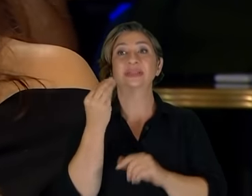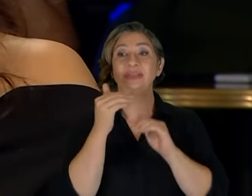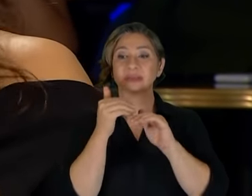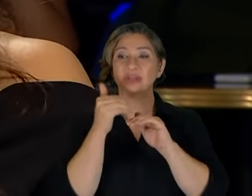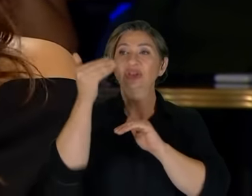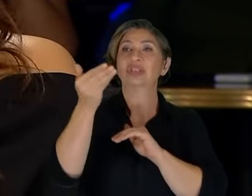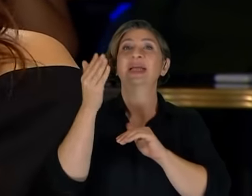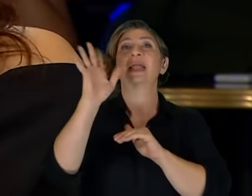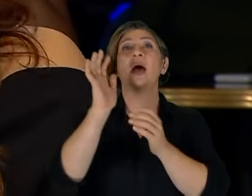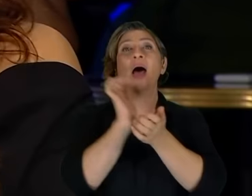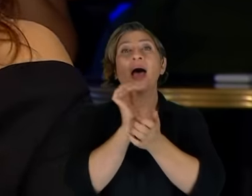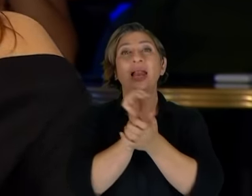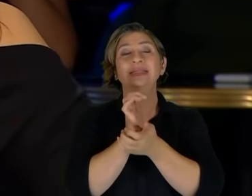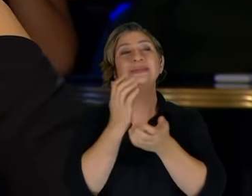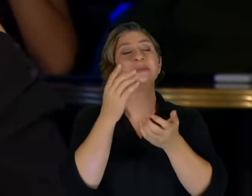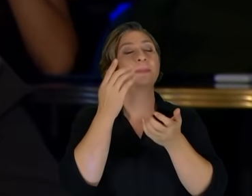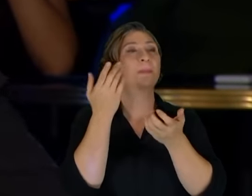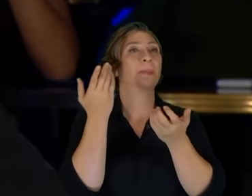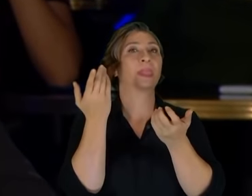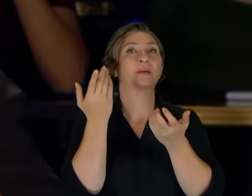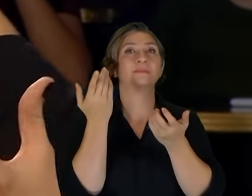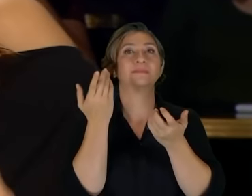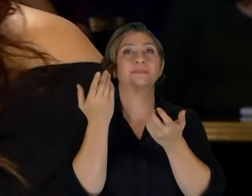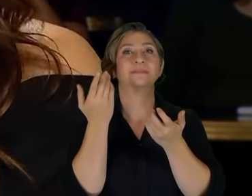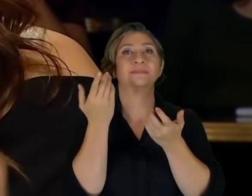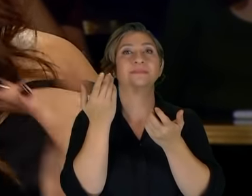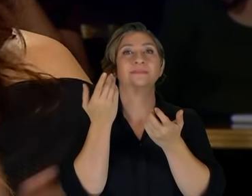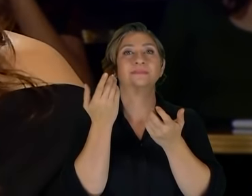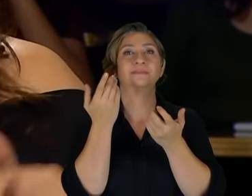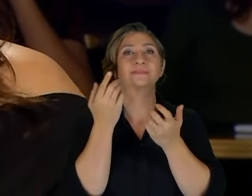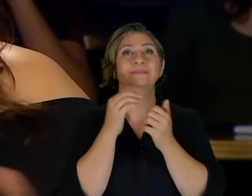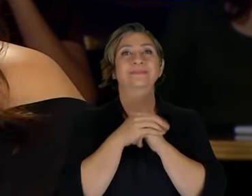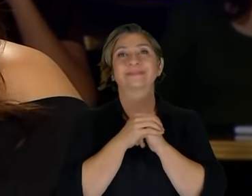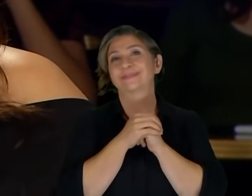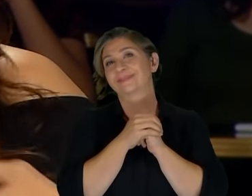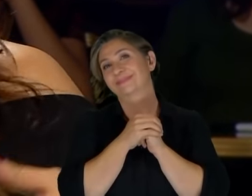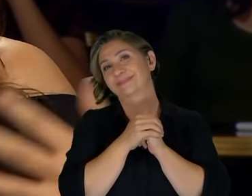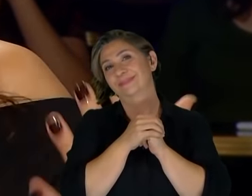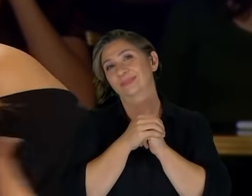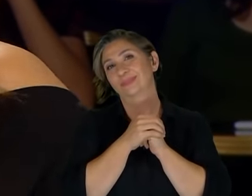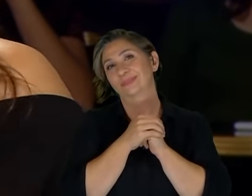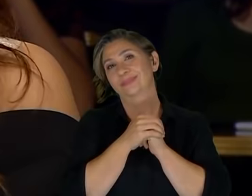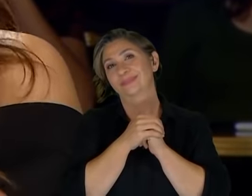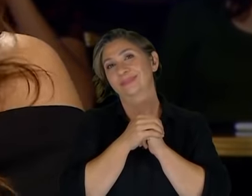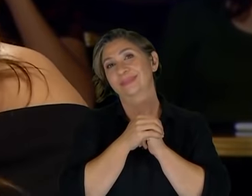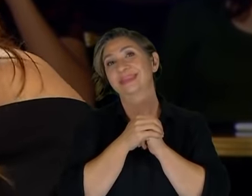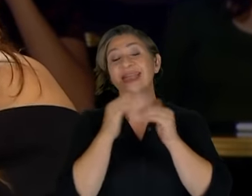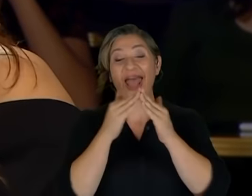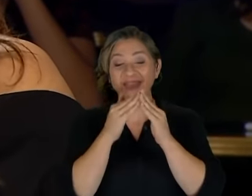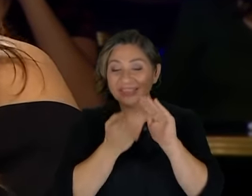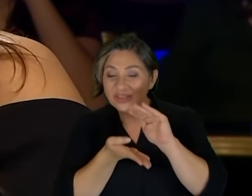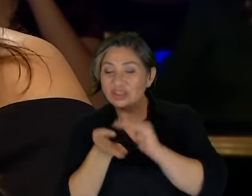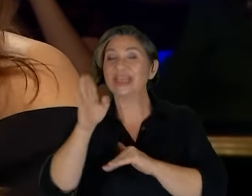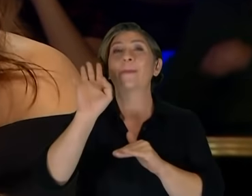dışarı çıkamayan, belki ailesinin işte o şey durumu yüzünden ne derler yani evden